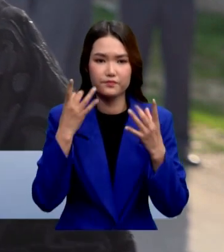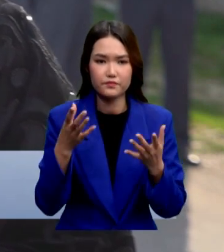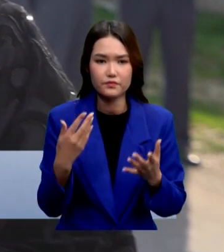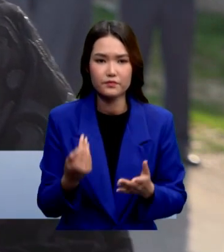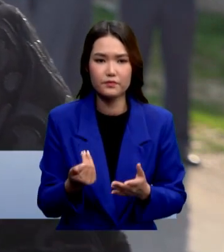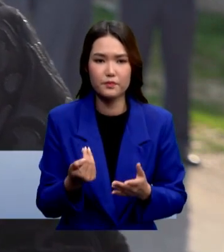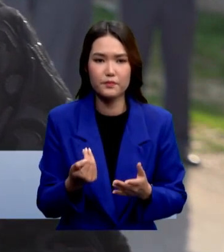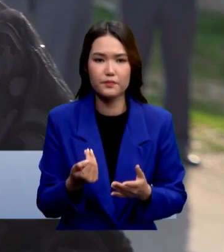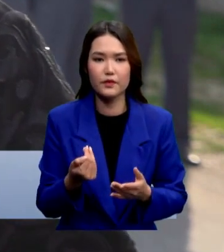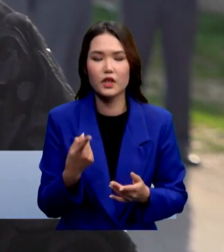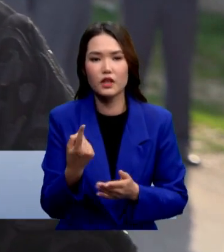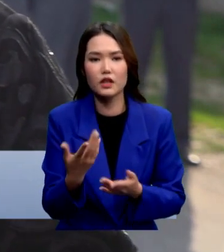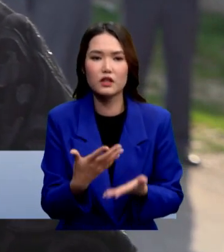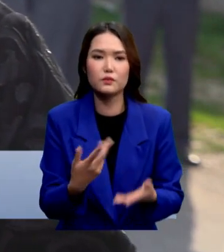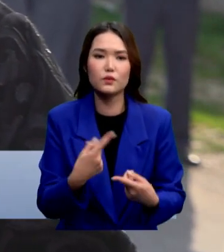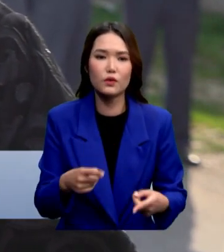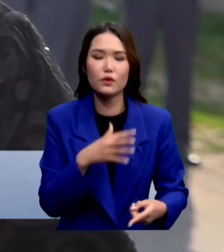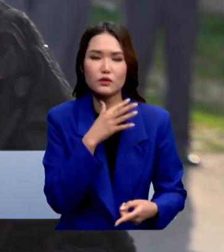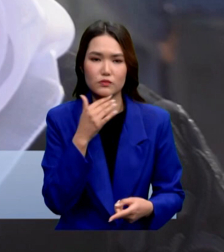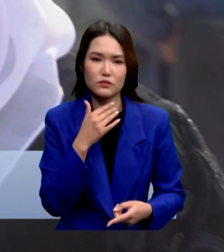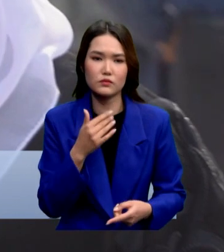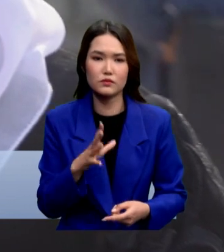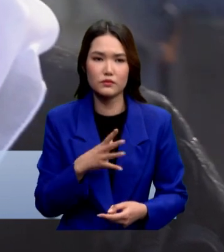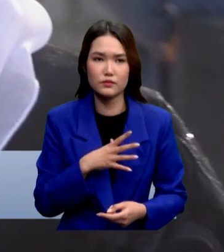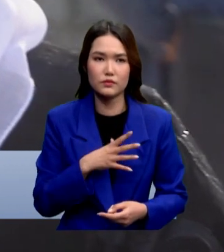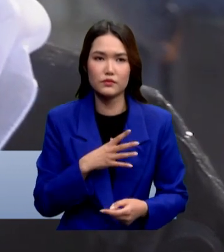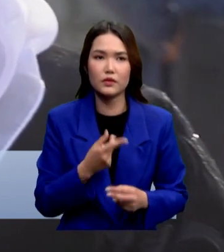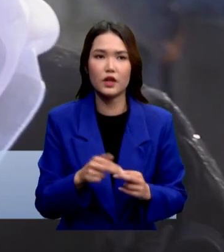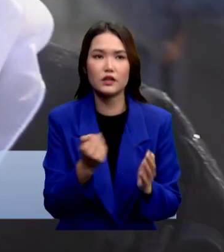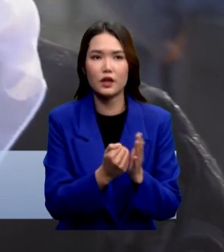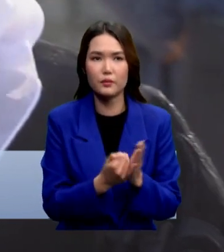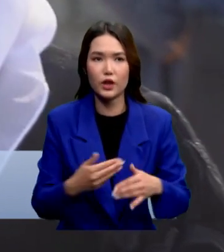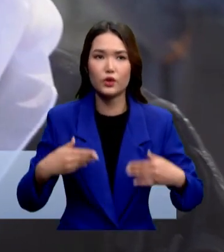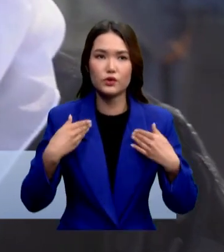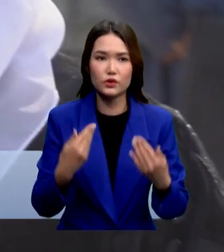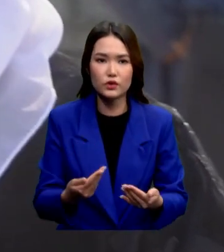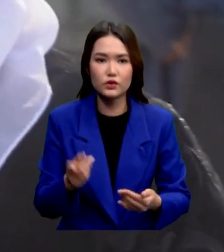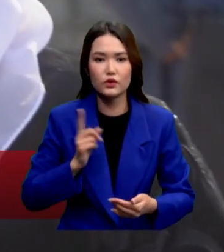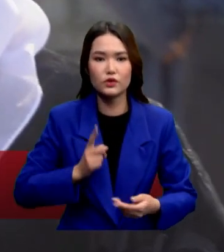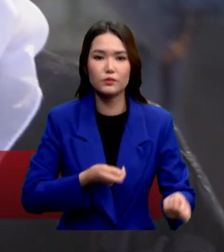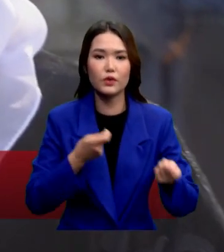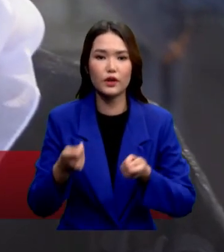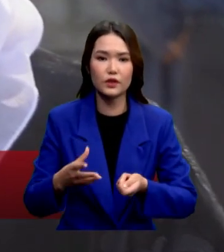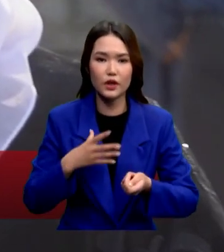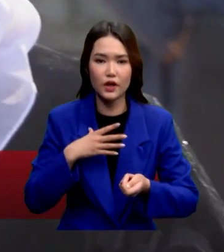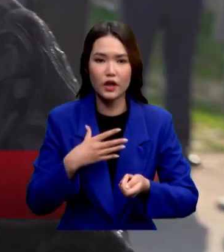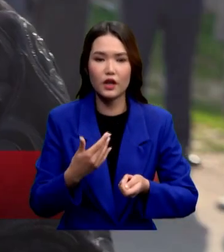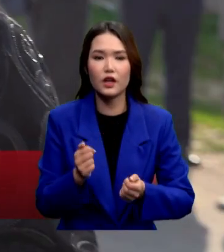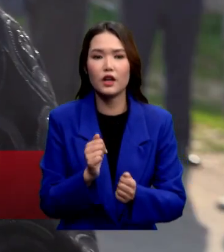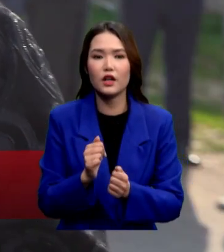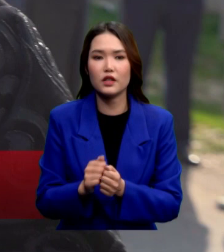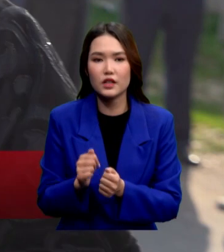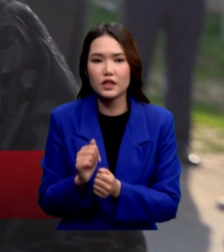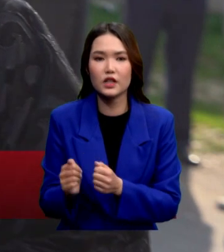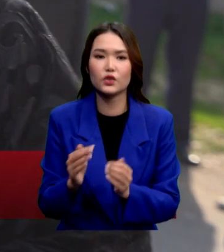Себебі бір мен емес осындайлар көп біздің ауылда. Балдарымыз түнде ауырама, немерелеріміз скорый шақырамыз. Себебі үйлерде ешнәрсе жоқ.